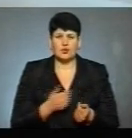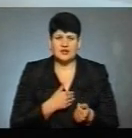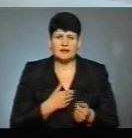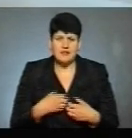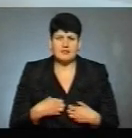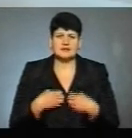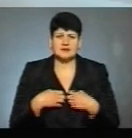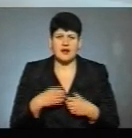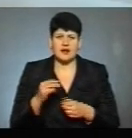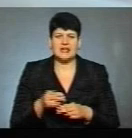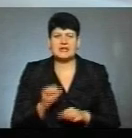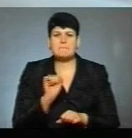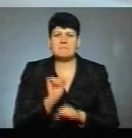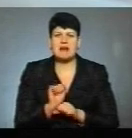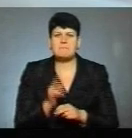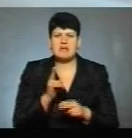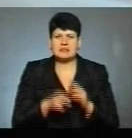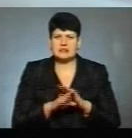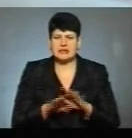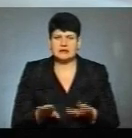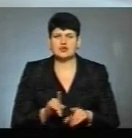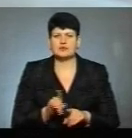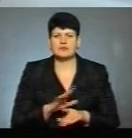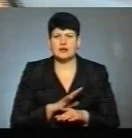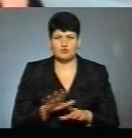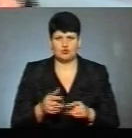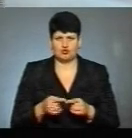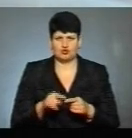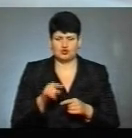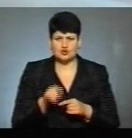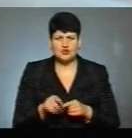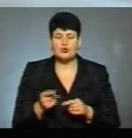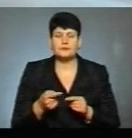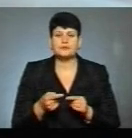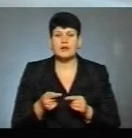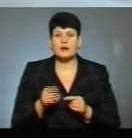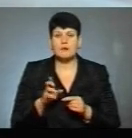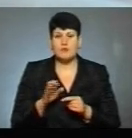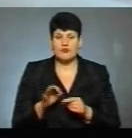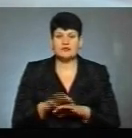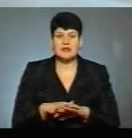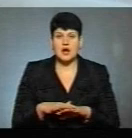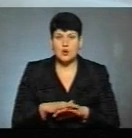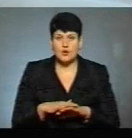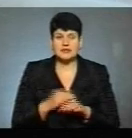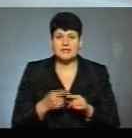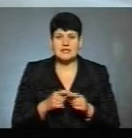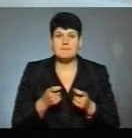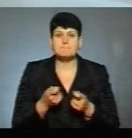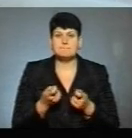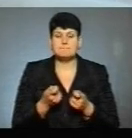щоб припинити, щоб не було того, бо воно, як-не-як, воно в народі мало